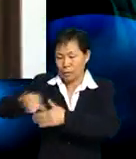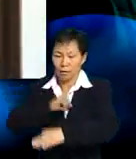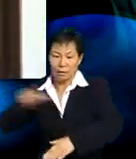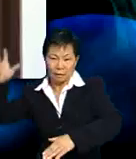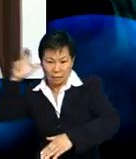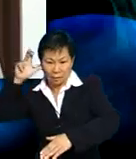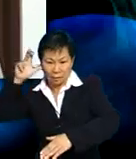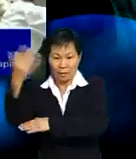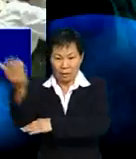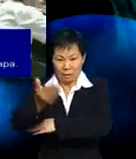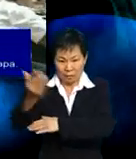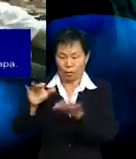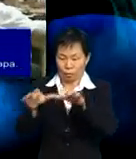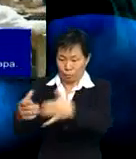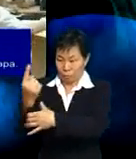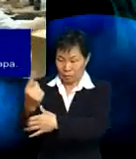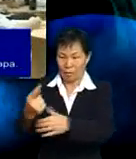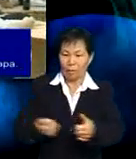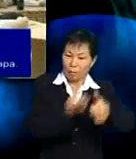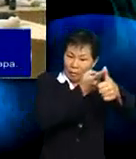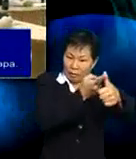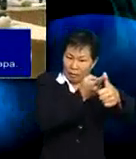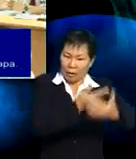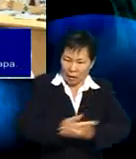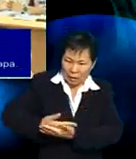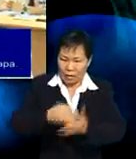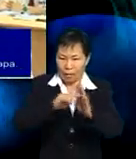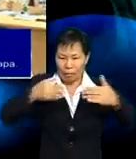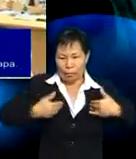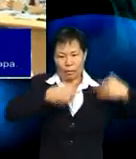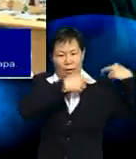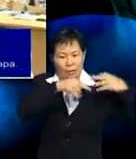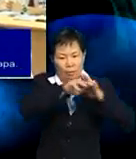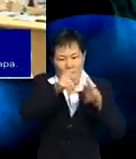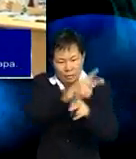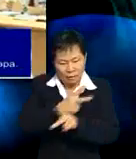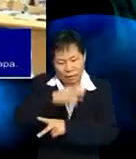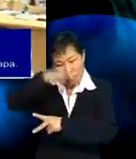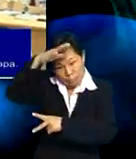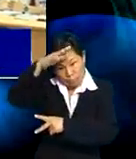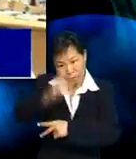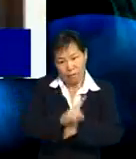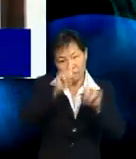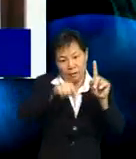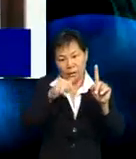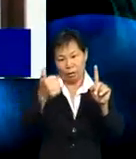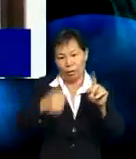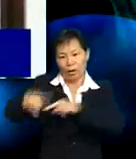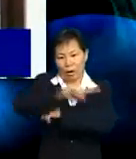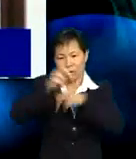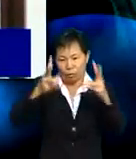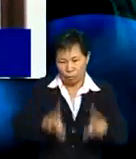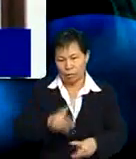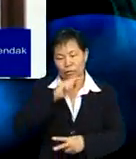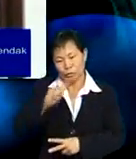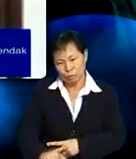yang disampaikan oleh Pukulan 1. Pendahuluan, anak-anak mempunyai tanggungjawab menjaga ibu bapa. 1 Oktober ialah Hari Warga